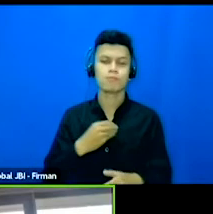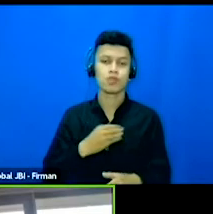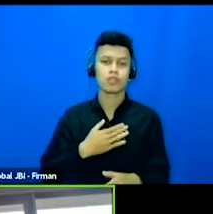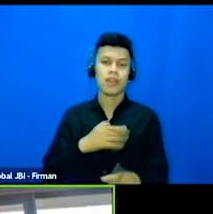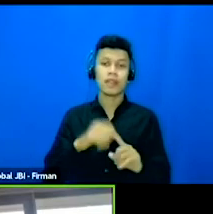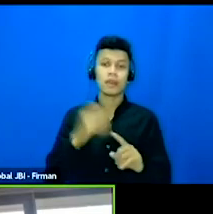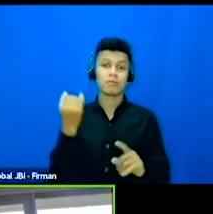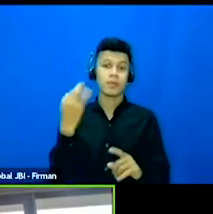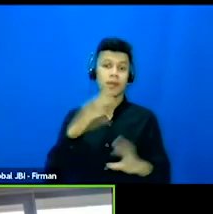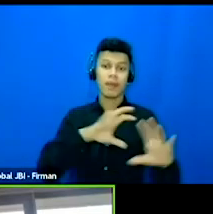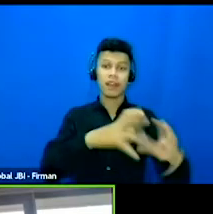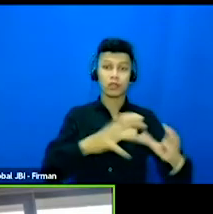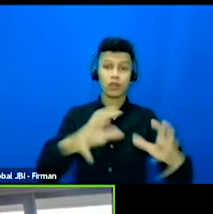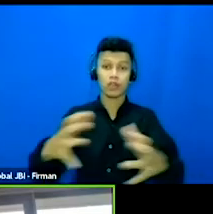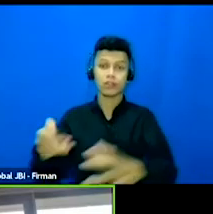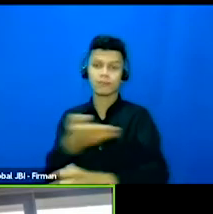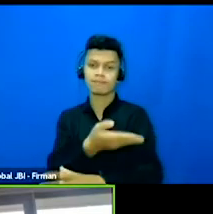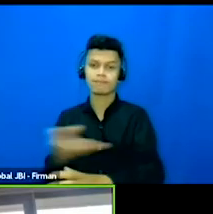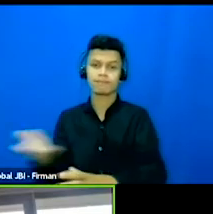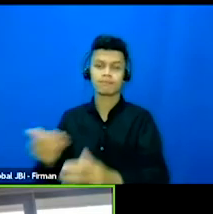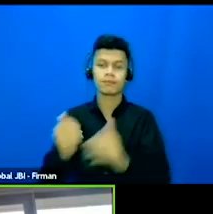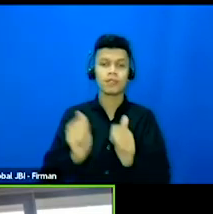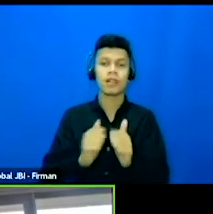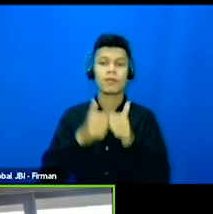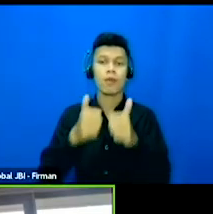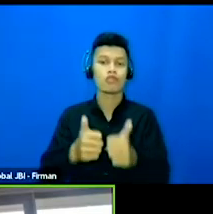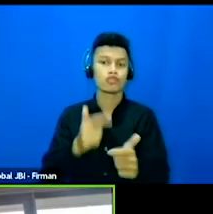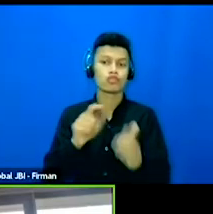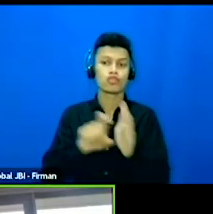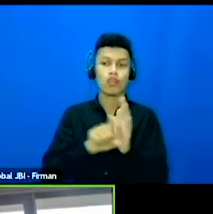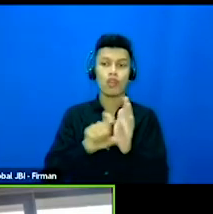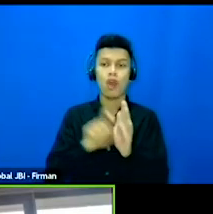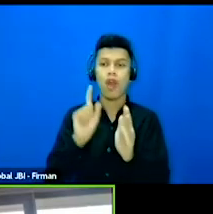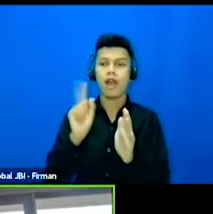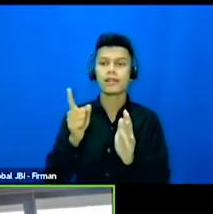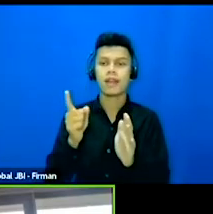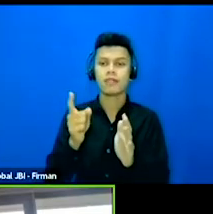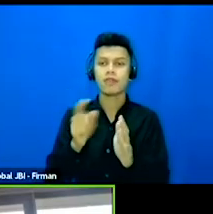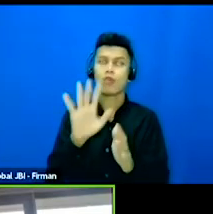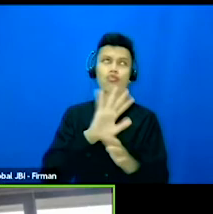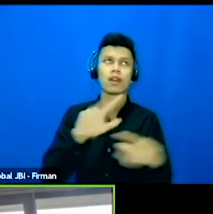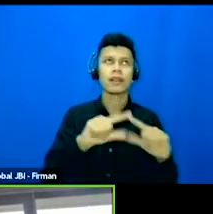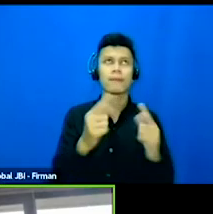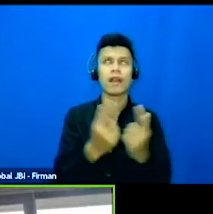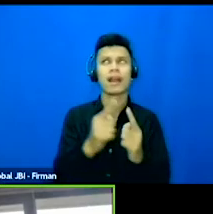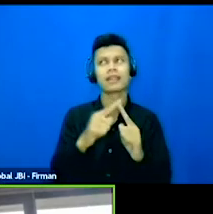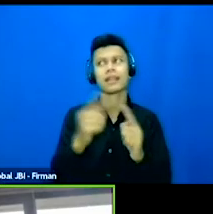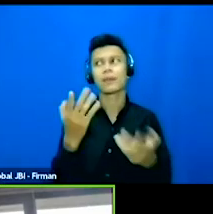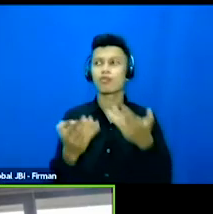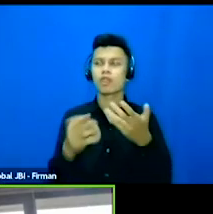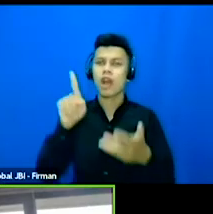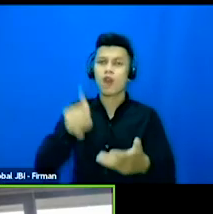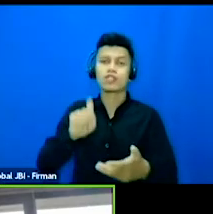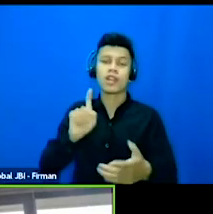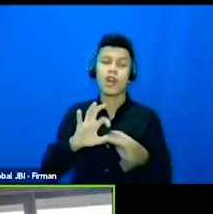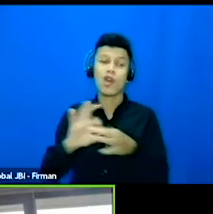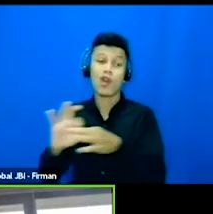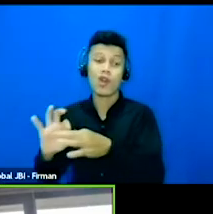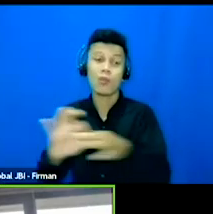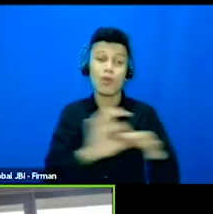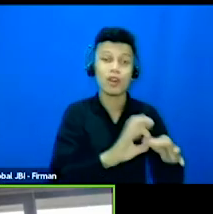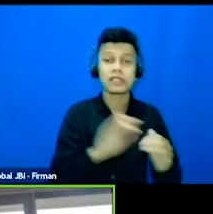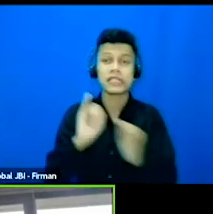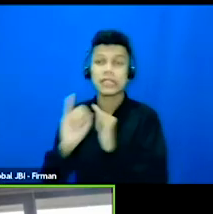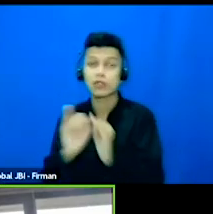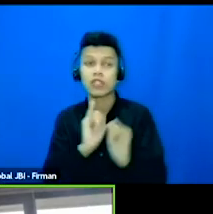akan lebih bagus apabila nanti ada kayak Apakah bukan lembaga tetapi mungkin perlu ada kolaborasi antar